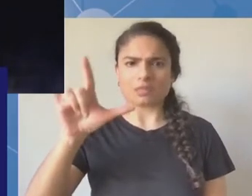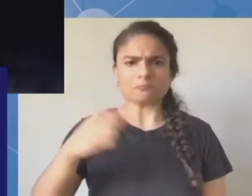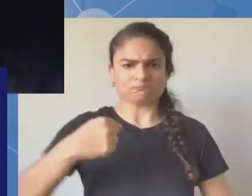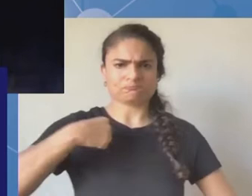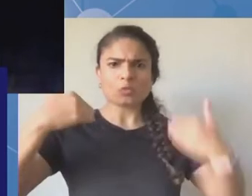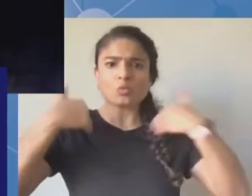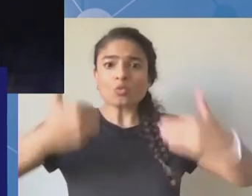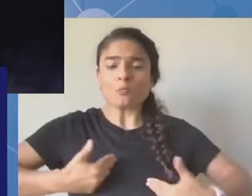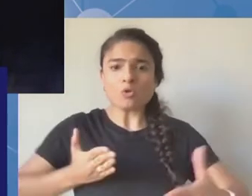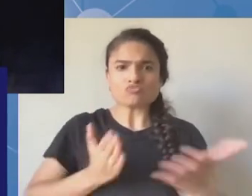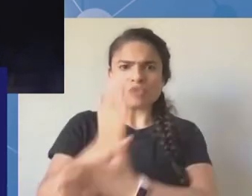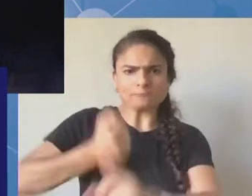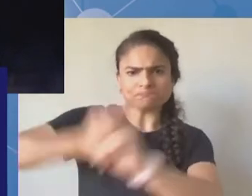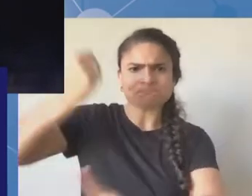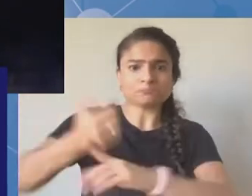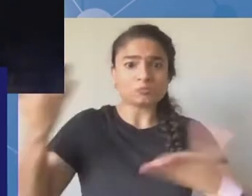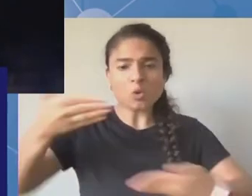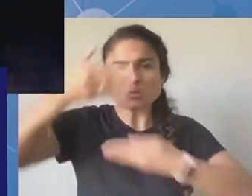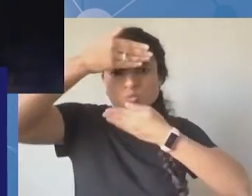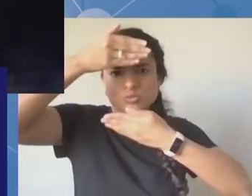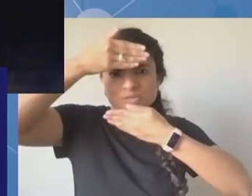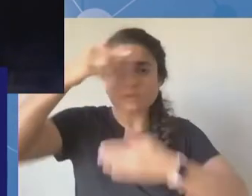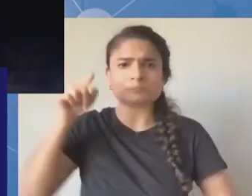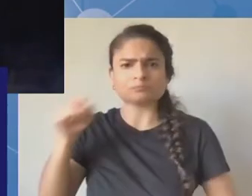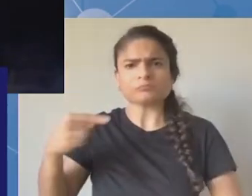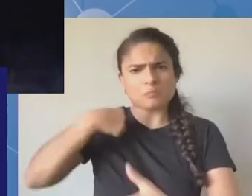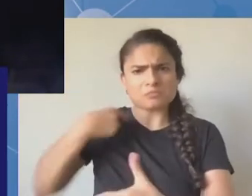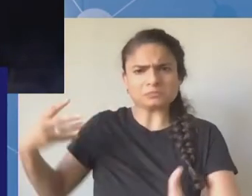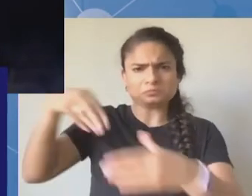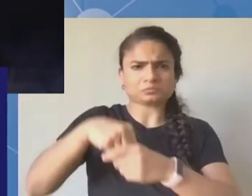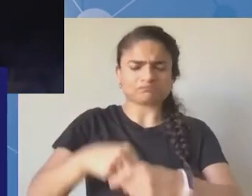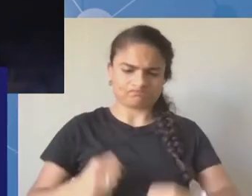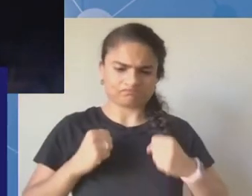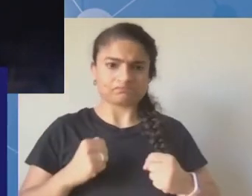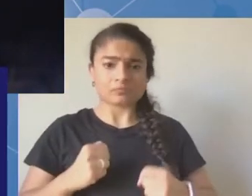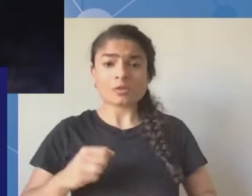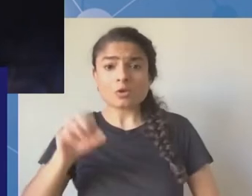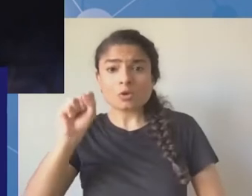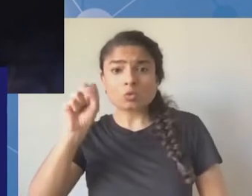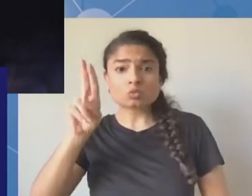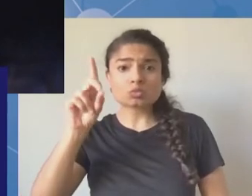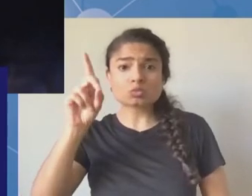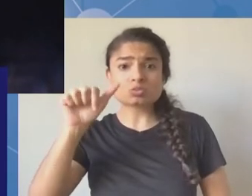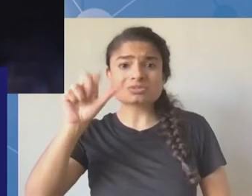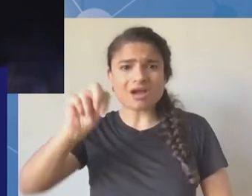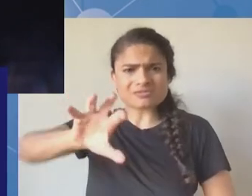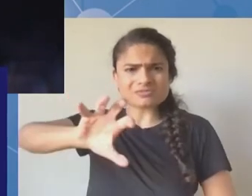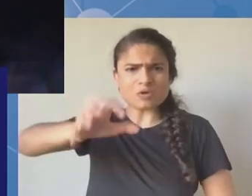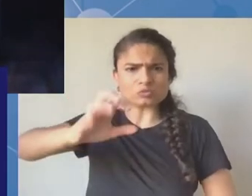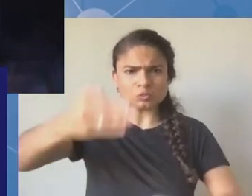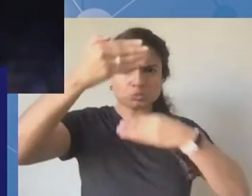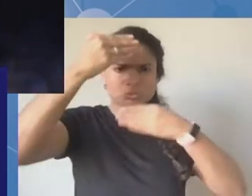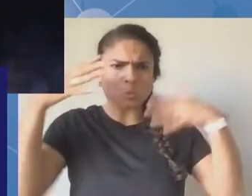أديل، أنا من السودان، أتحدث باسمي الشخصي. السودان هو دولة